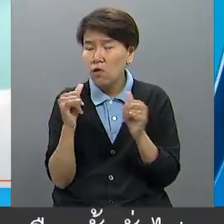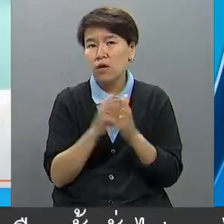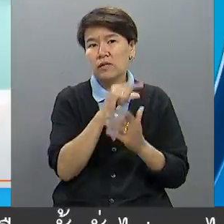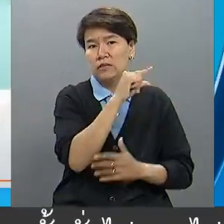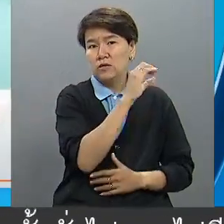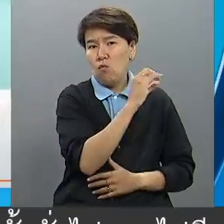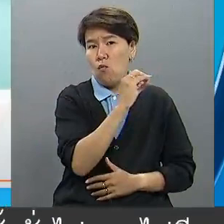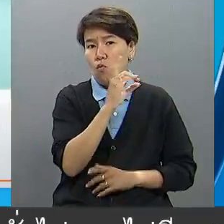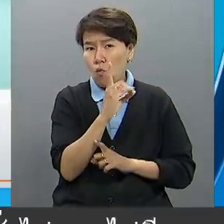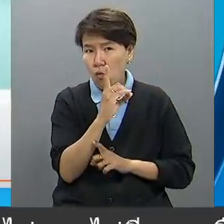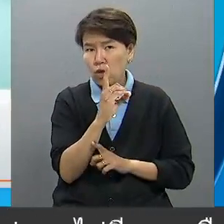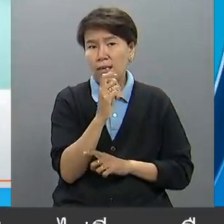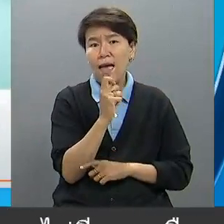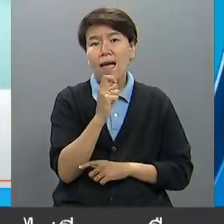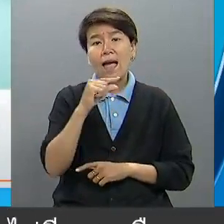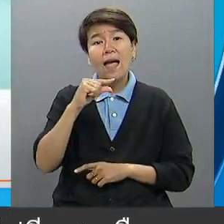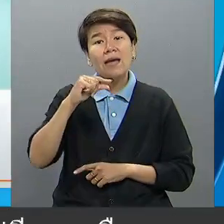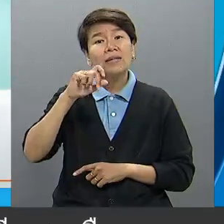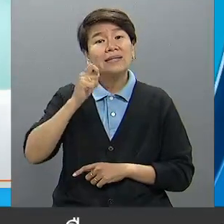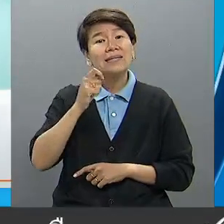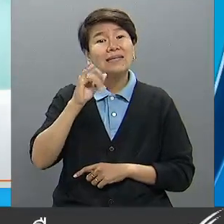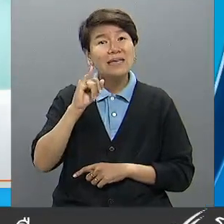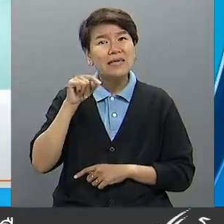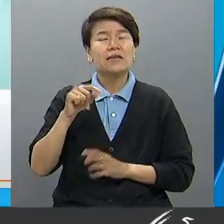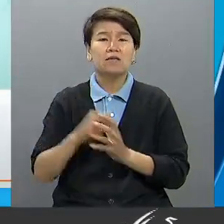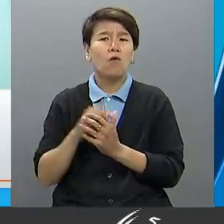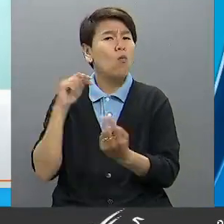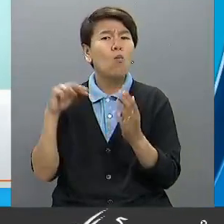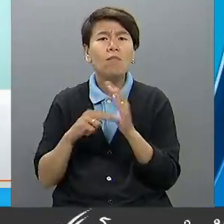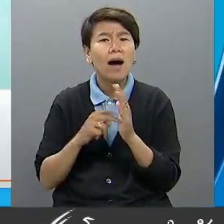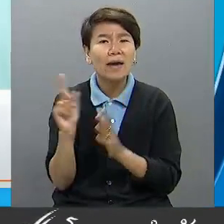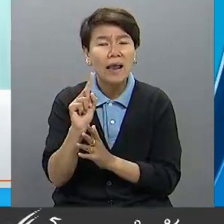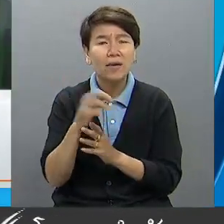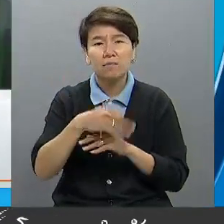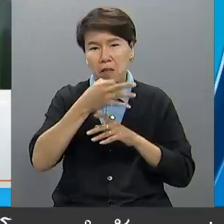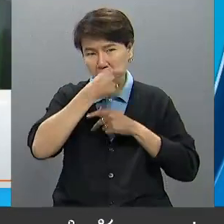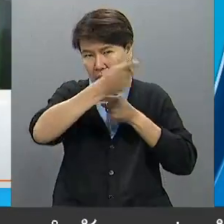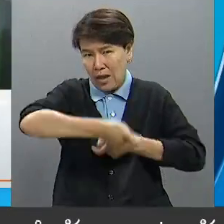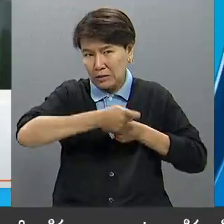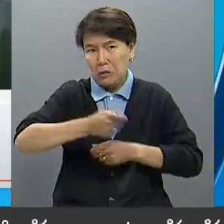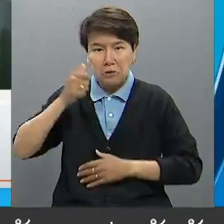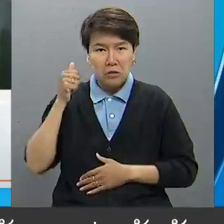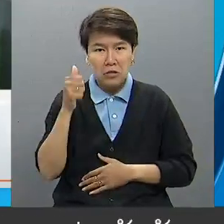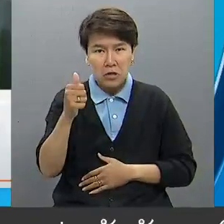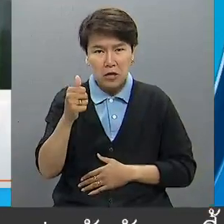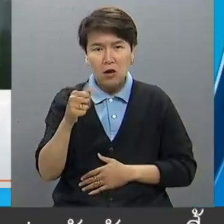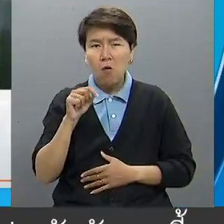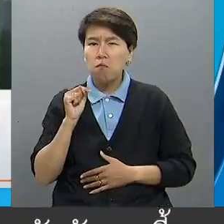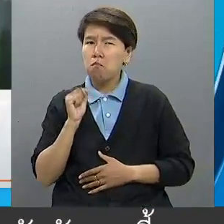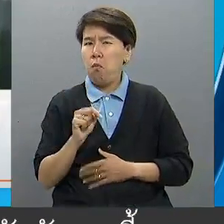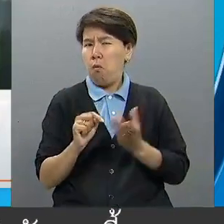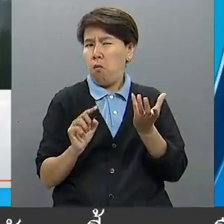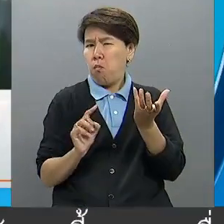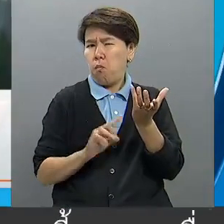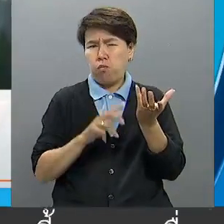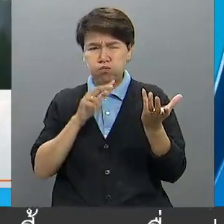การปฏิบัติทางการเกษตรที่ดีนั่นเองค่ะคุณผู้ชมเพื่อให้ได้ผลผลิตที่มีคุณภาพแล้วก็ปลอดภัยตามมาตรฐานที่กำหนดนะคะ